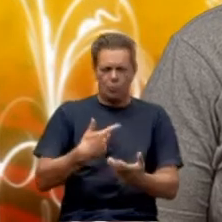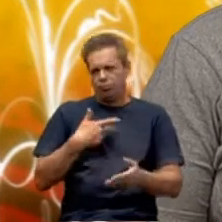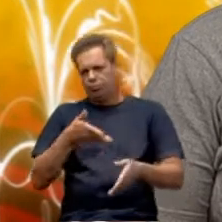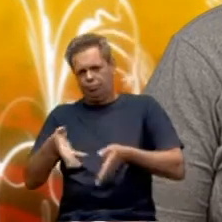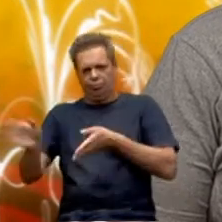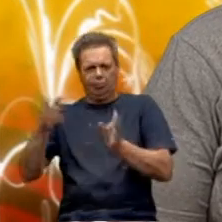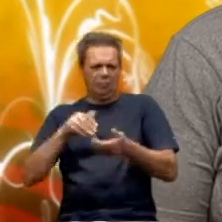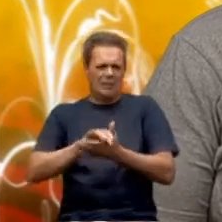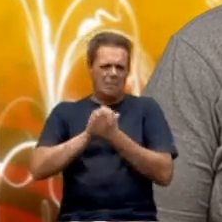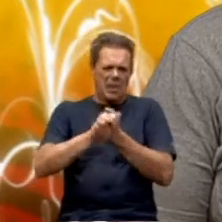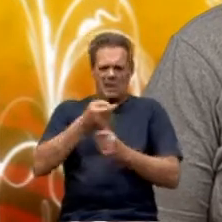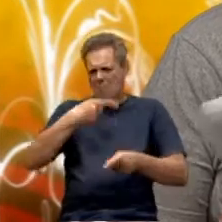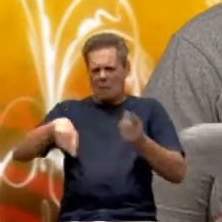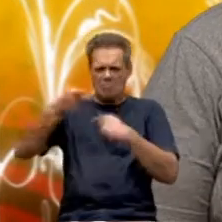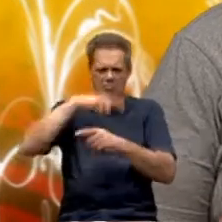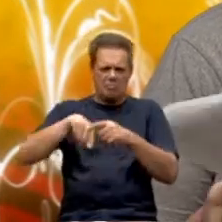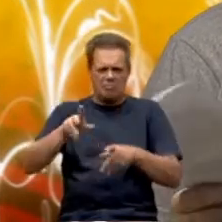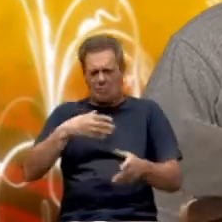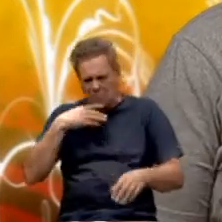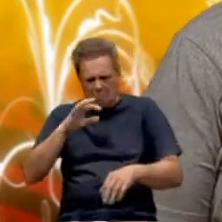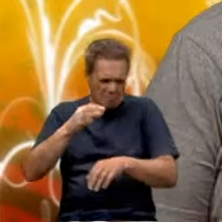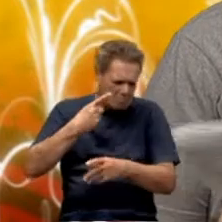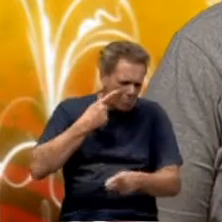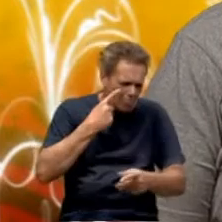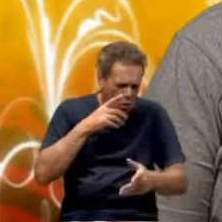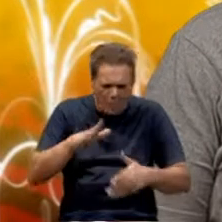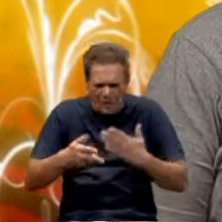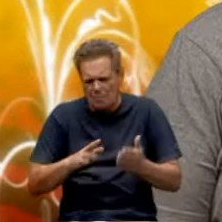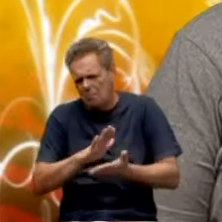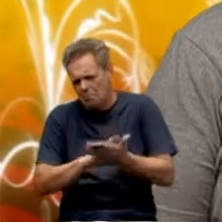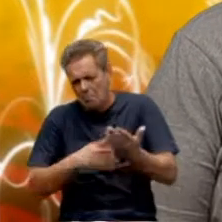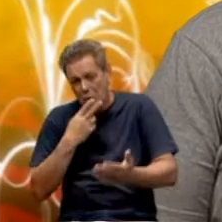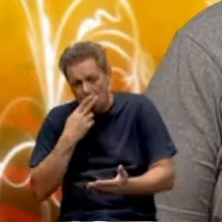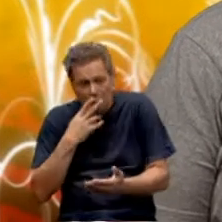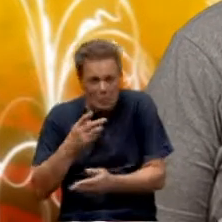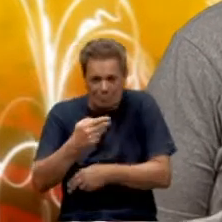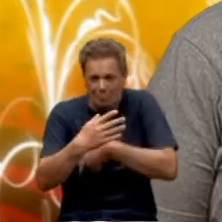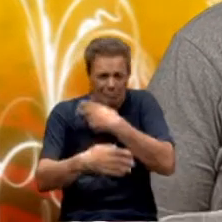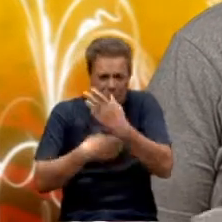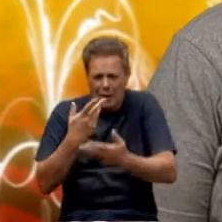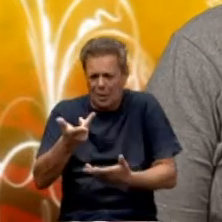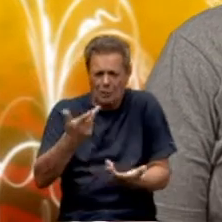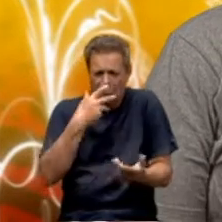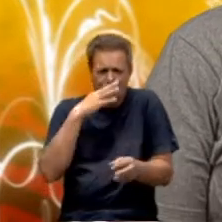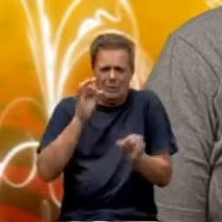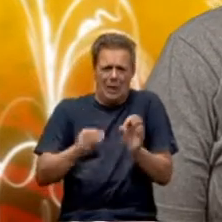izlaziti, družit se, eksperimentirati, ne znam, početi pušiti ili tako neke stvari što su normalne